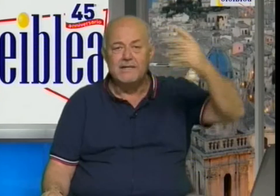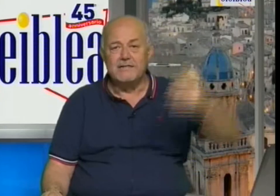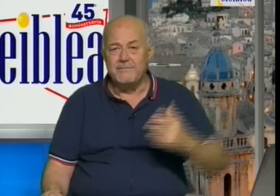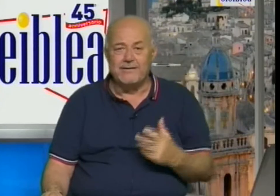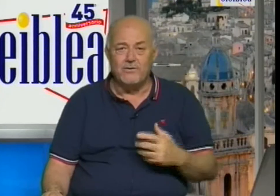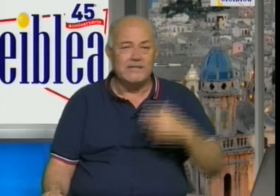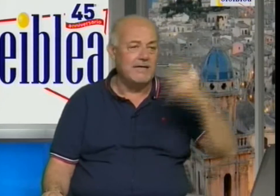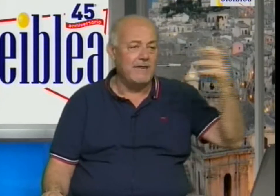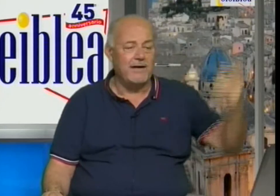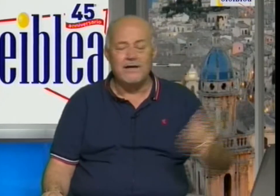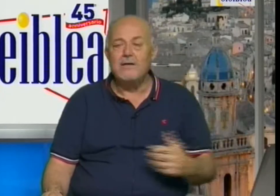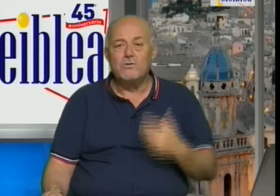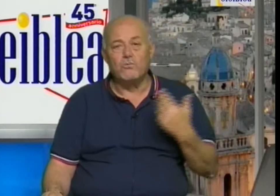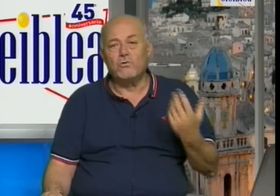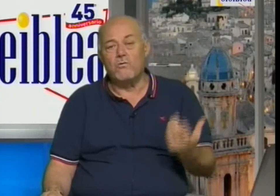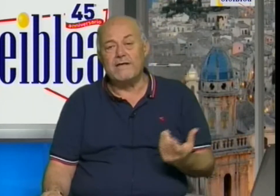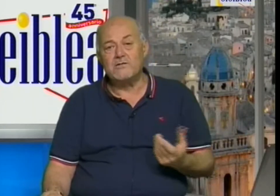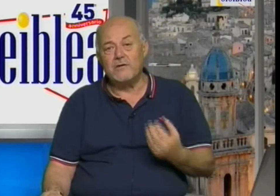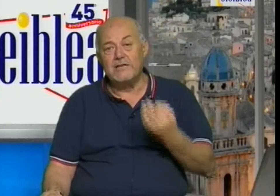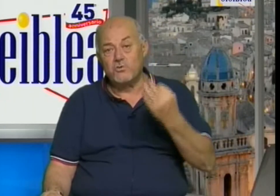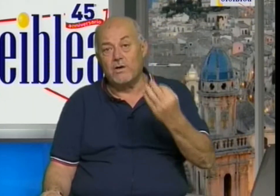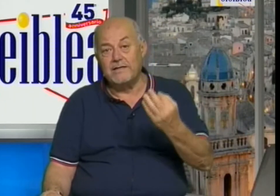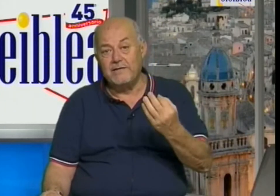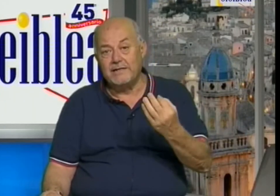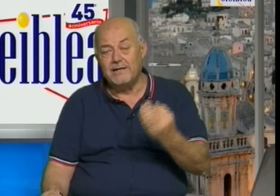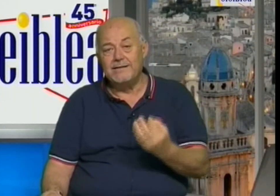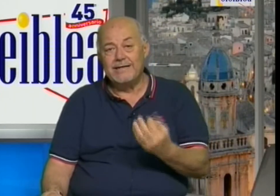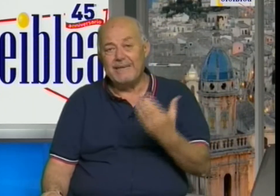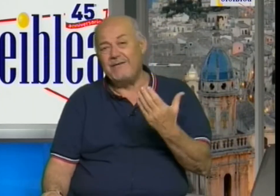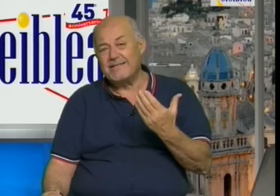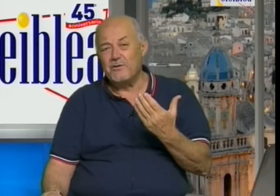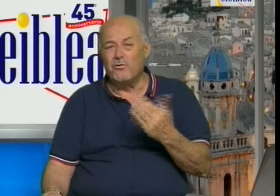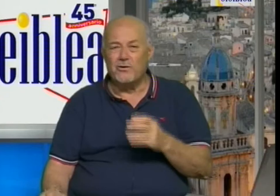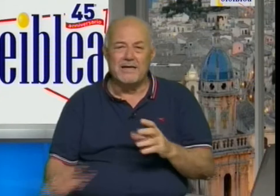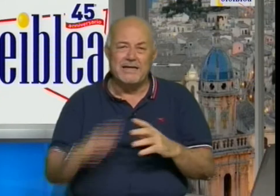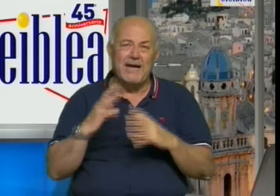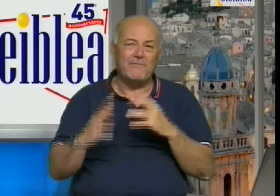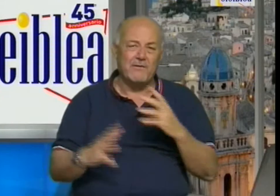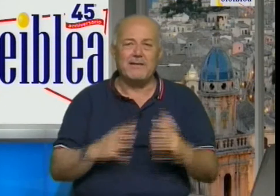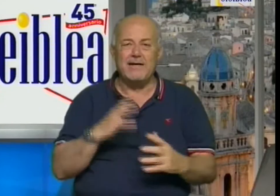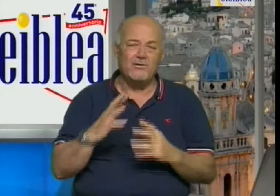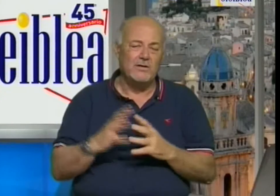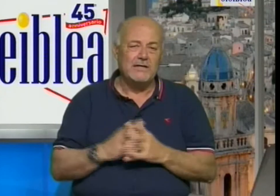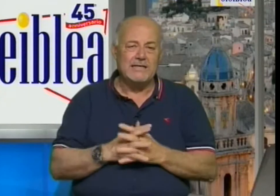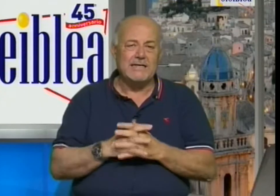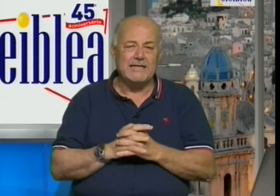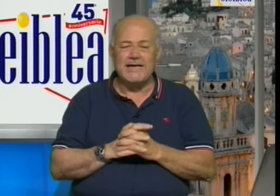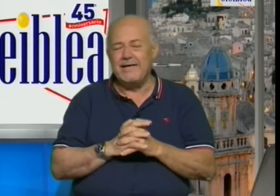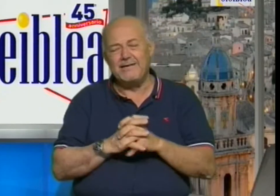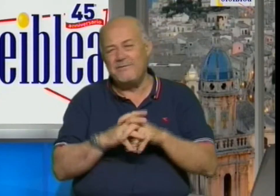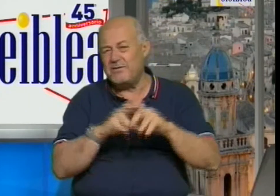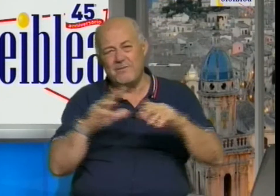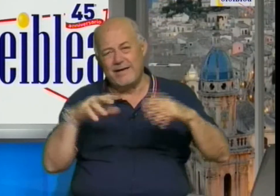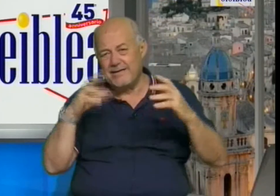grest, si mettono insieme, tutto questo è scuola di vita e vi assicuro che chi ha frequentato i